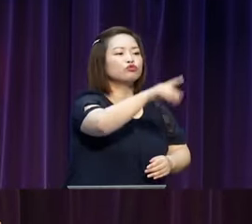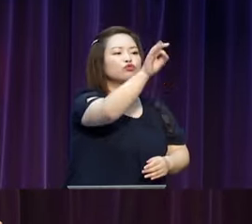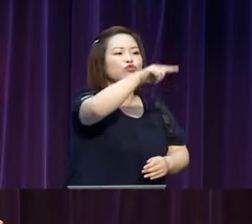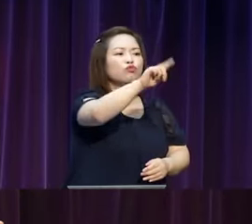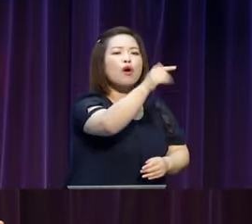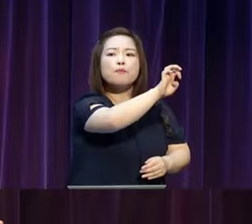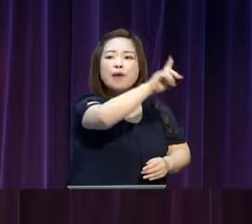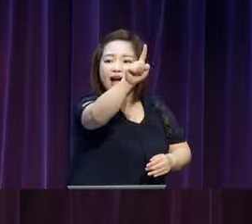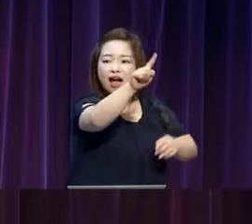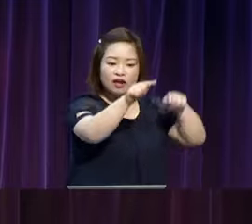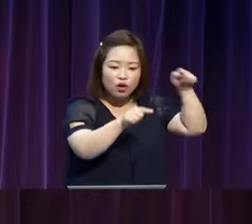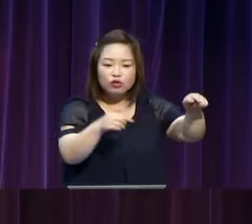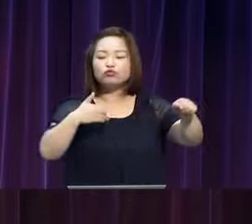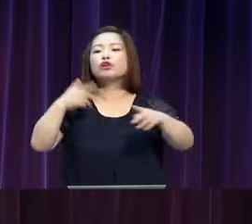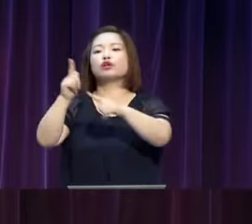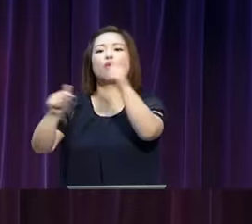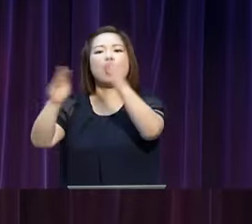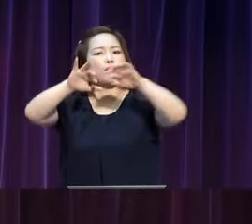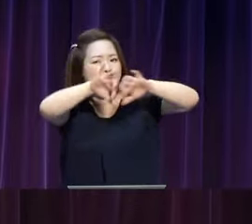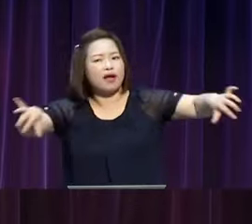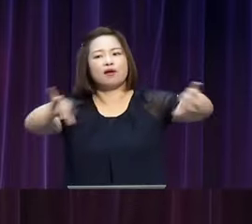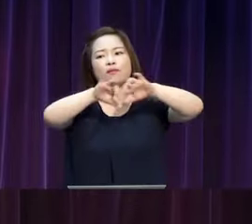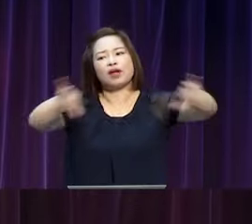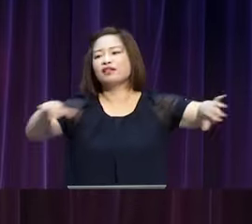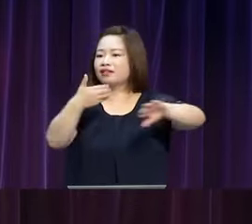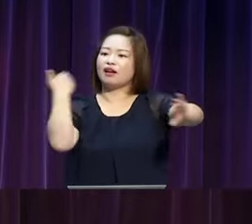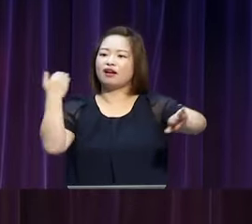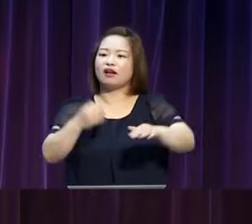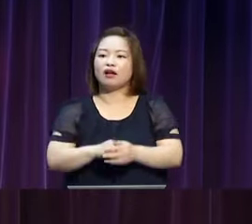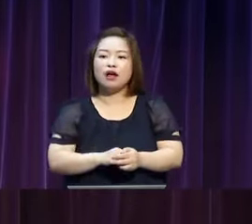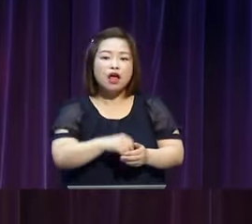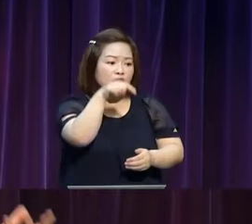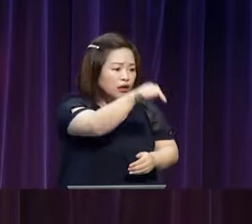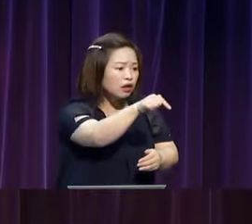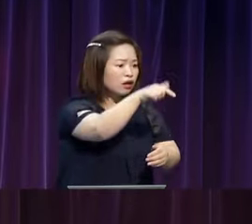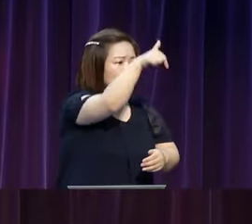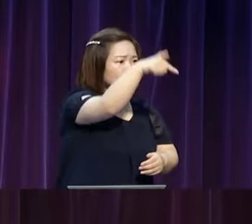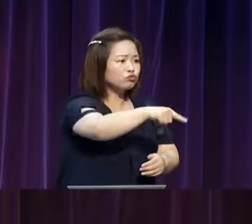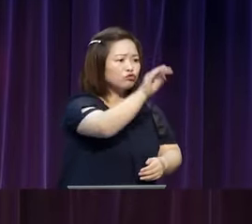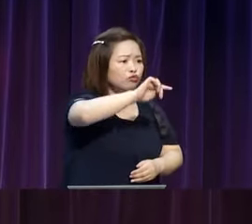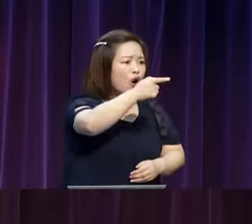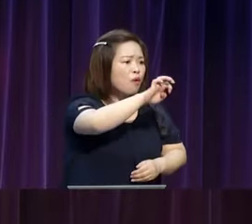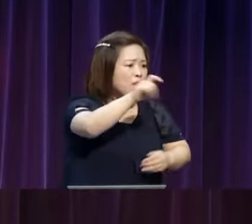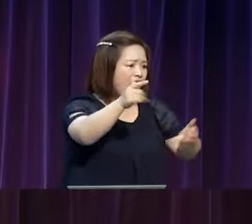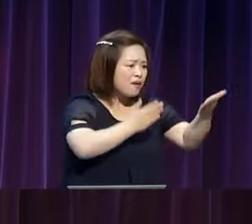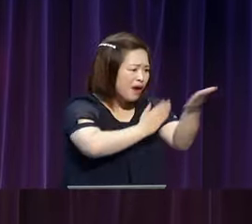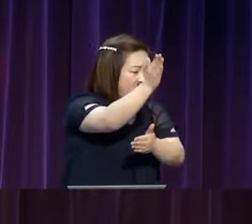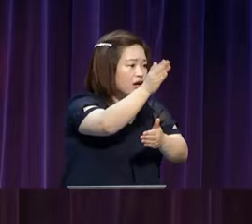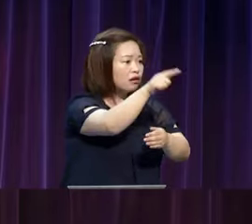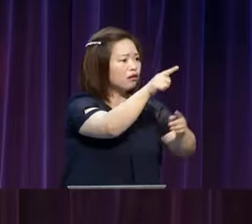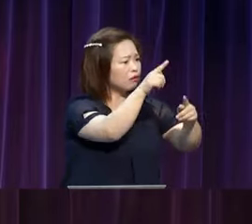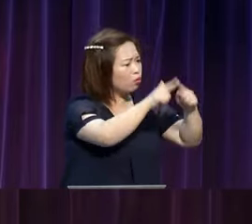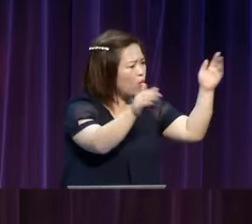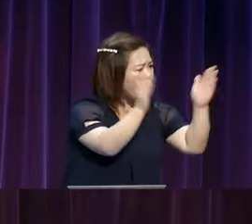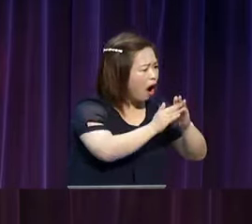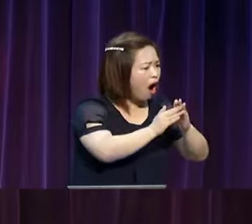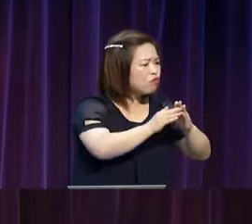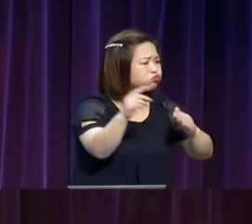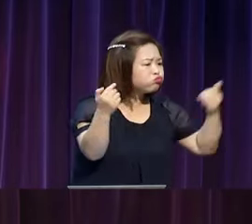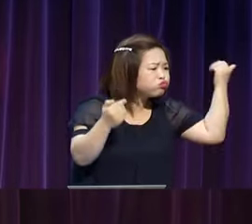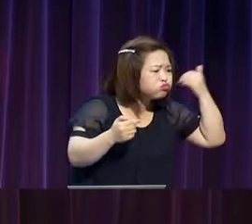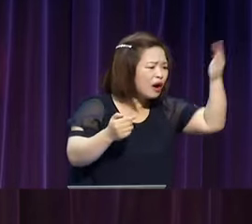교회예요. 그 교회가 뭘 하는지 어떻게 하는지 누가 있는지 몰라요. 우리는. 왜? 다른 교회니까.